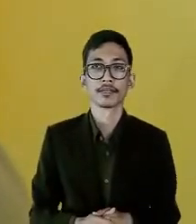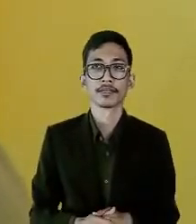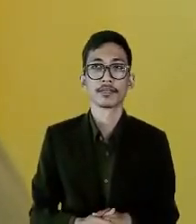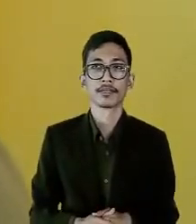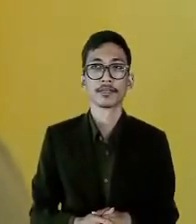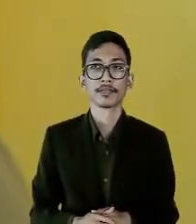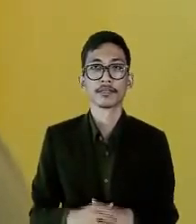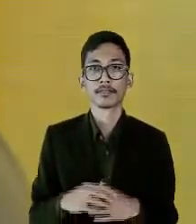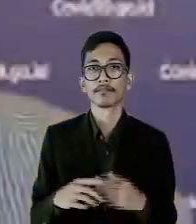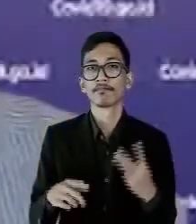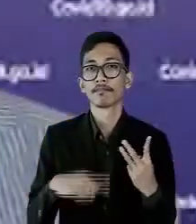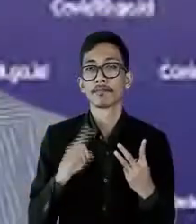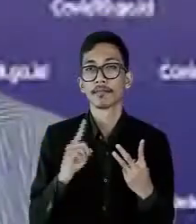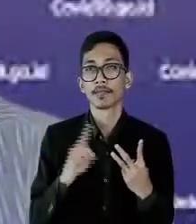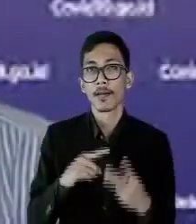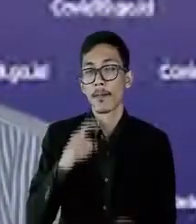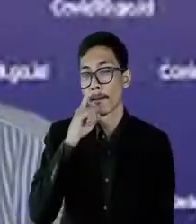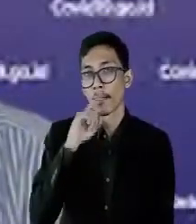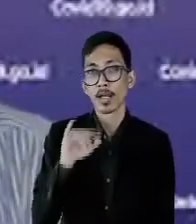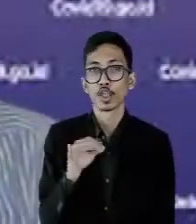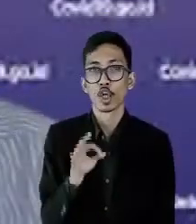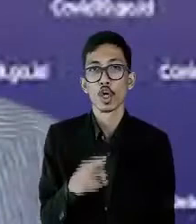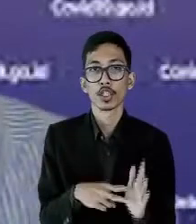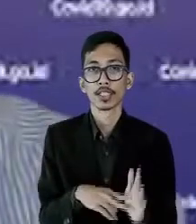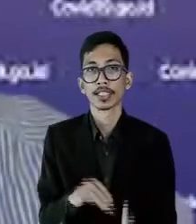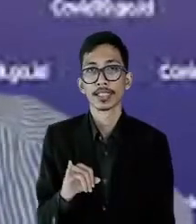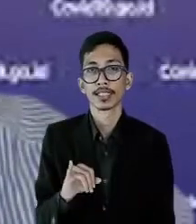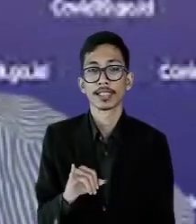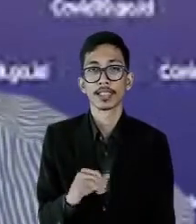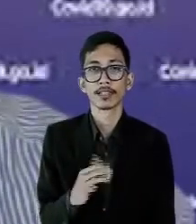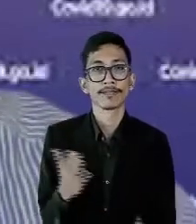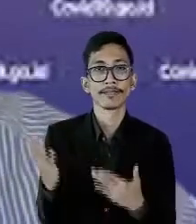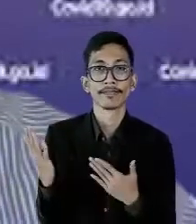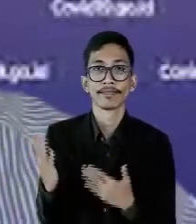Joni. Pak Joni Kolang, silakan Pak Joni.